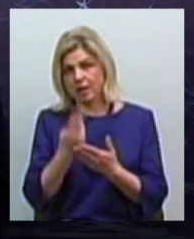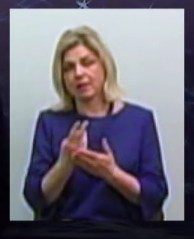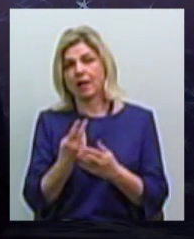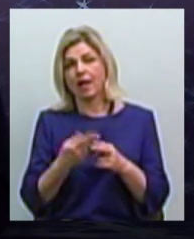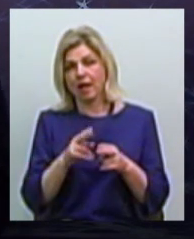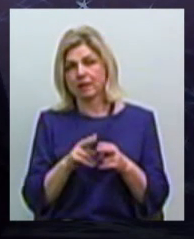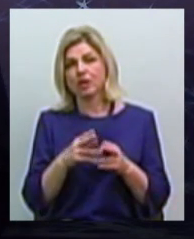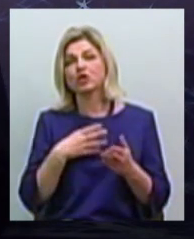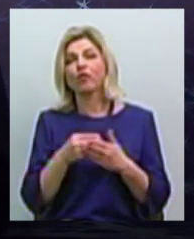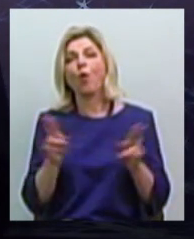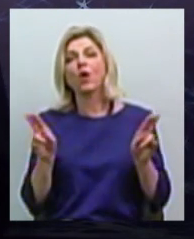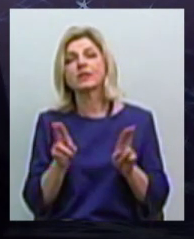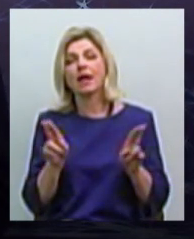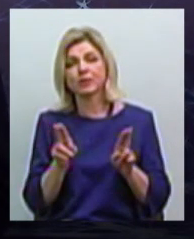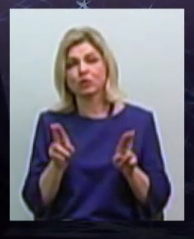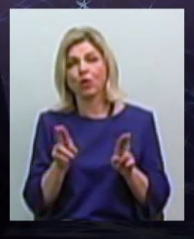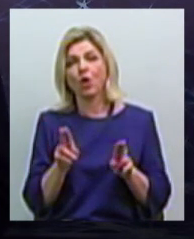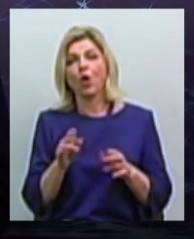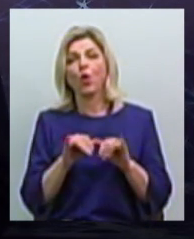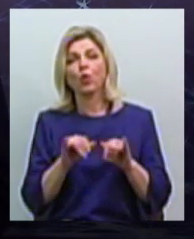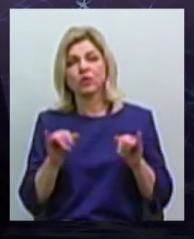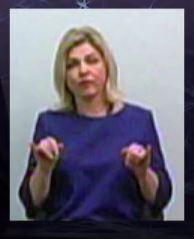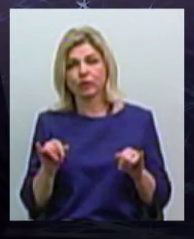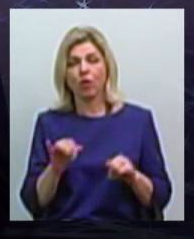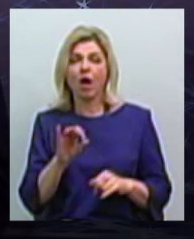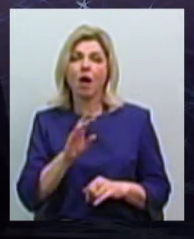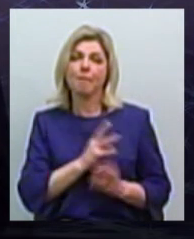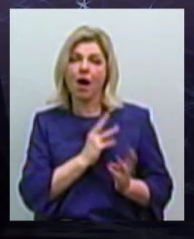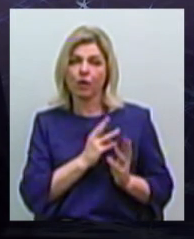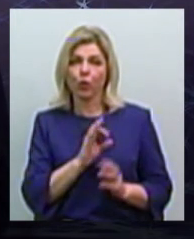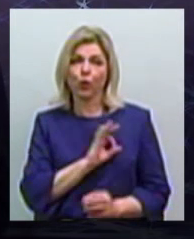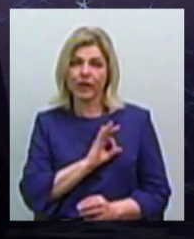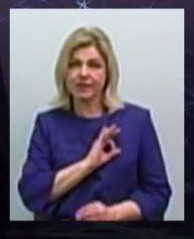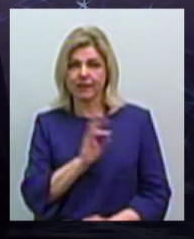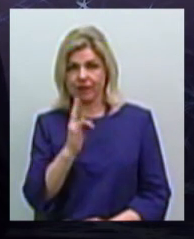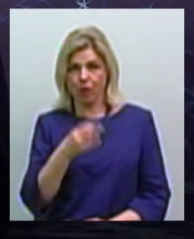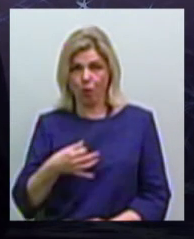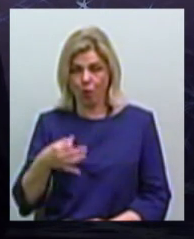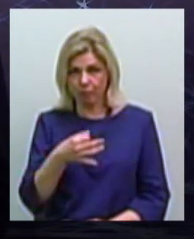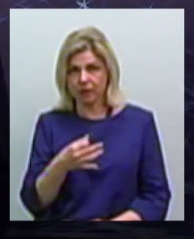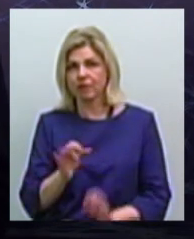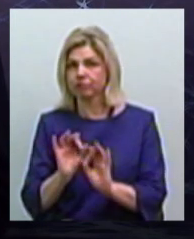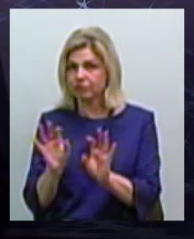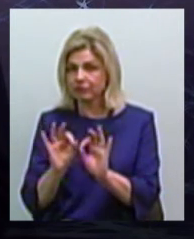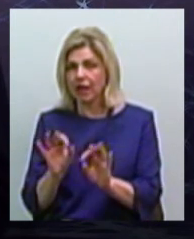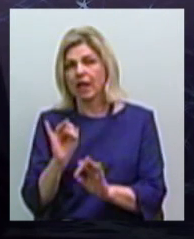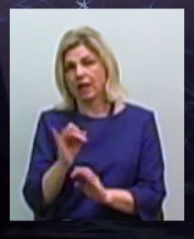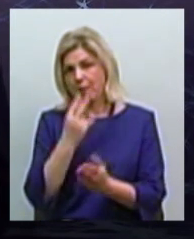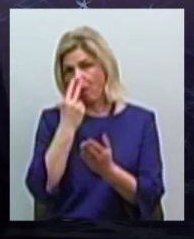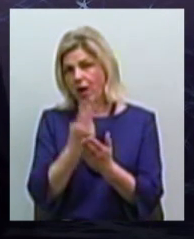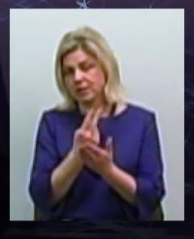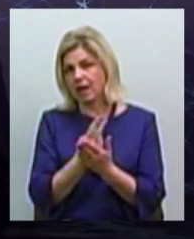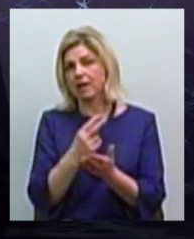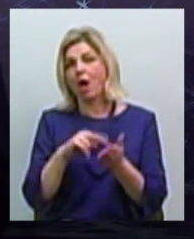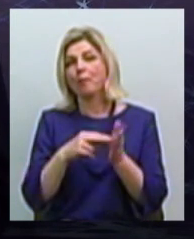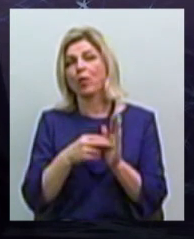концепцію розвитку Інституту параюристів Миколаївській області. Ну а також презентували першу презентацію проєкту